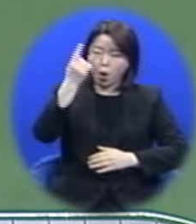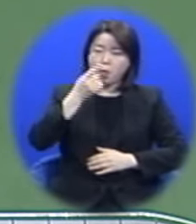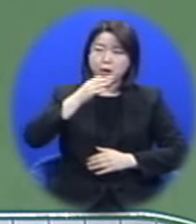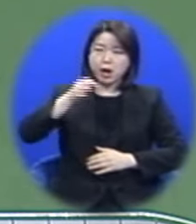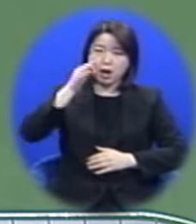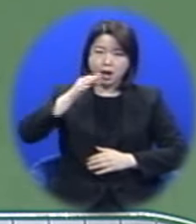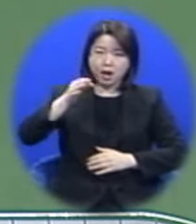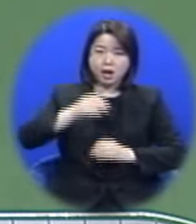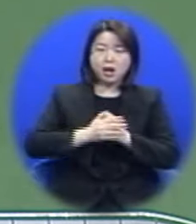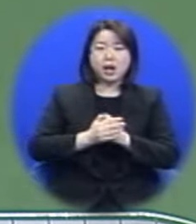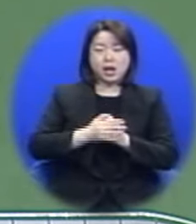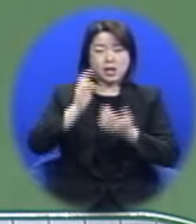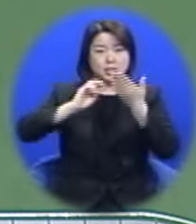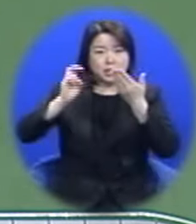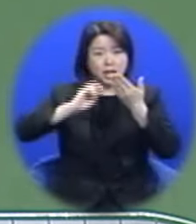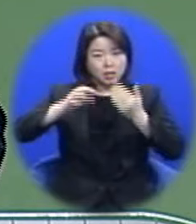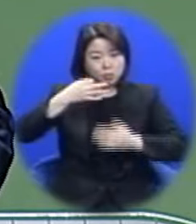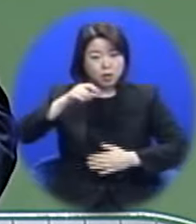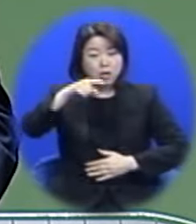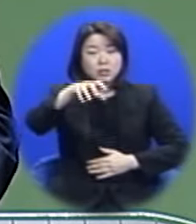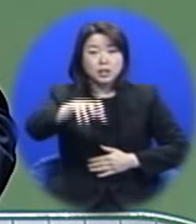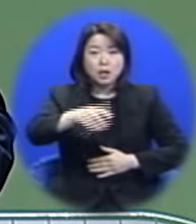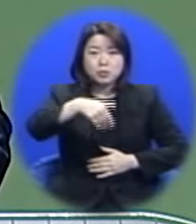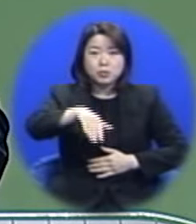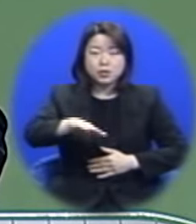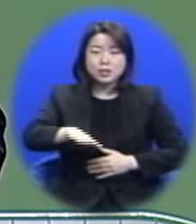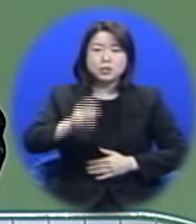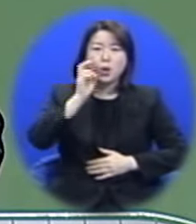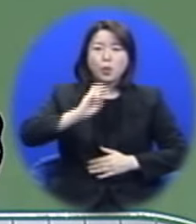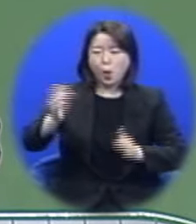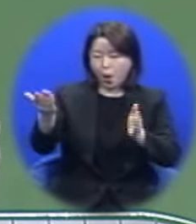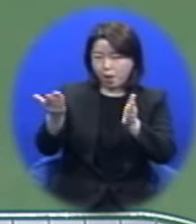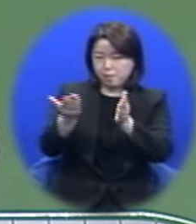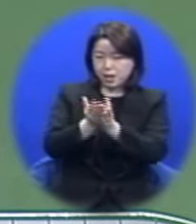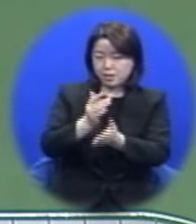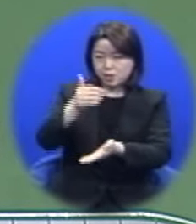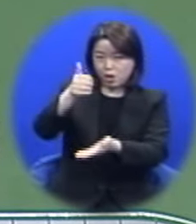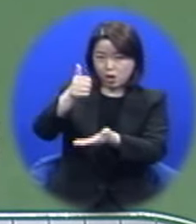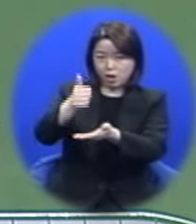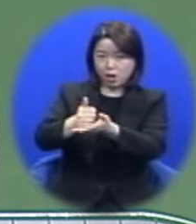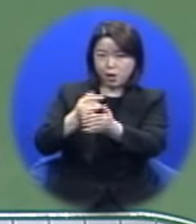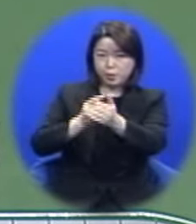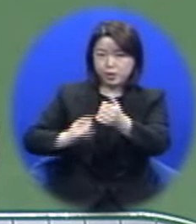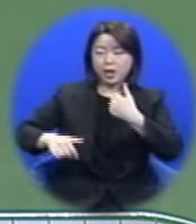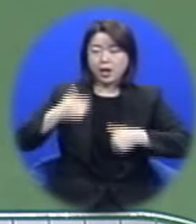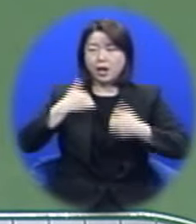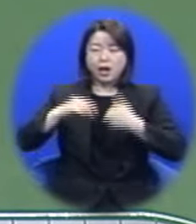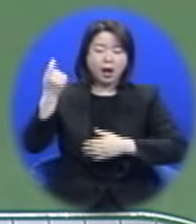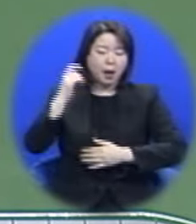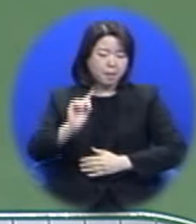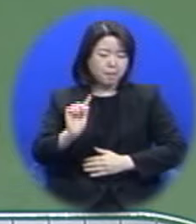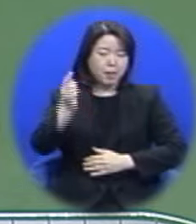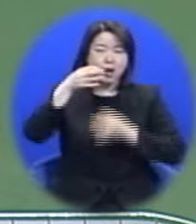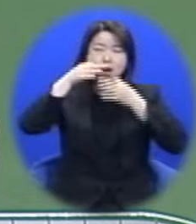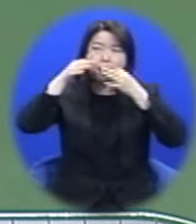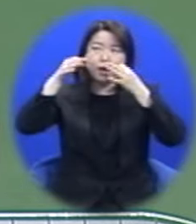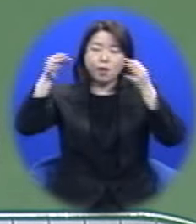부르며 그의 앞으로 나아가서 노래가락에 맞추어 그분께 즐겁게 소리 높여